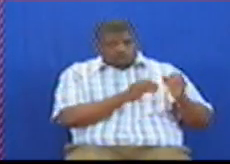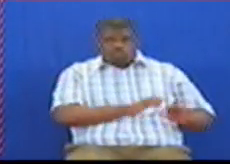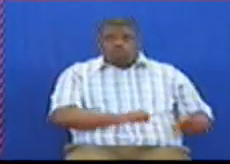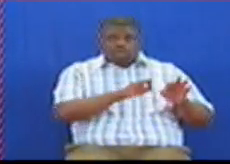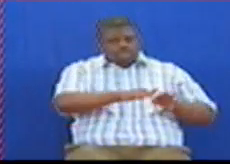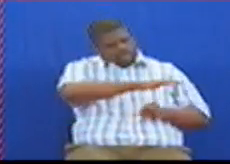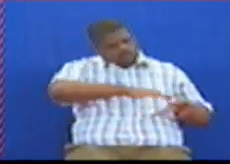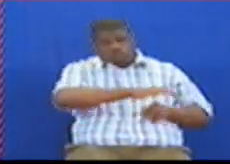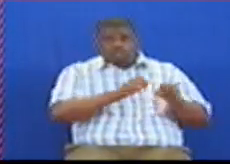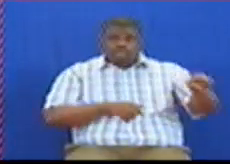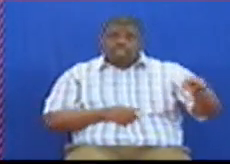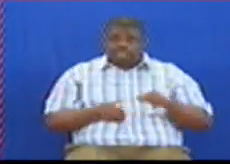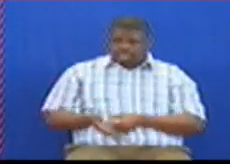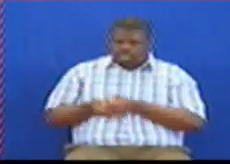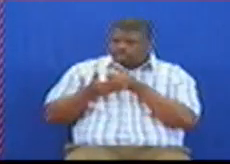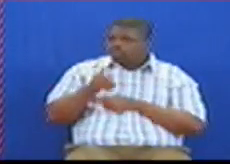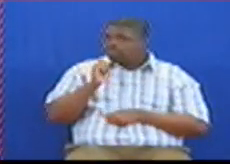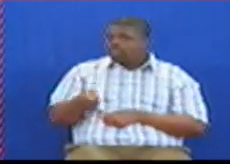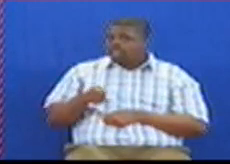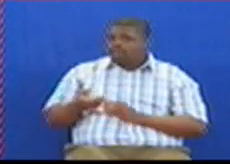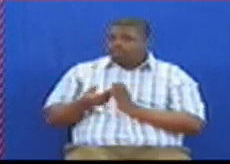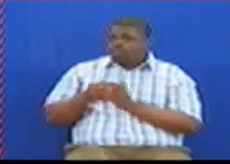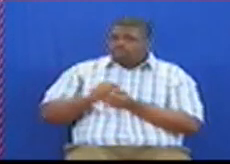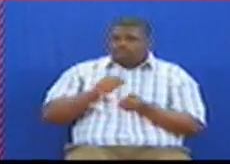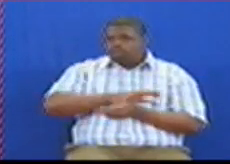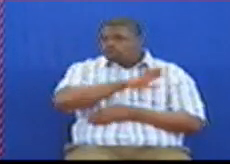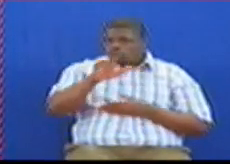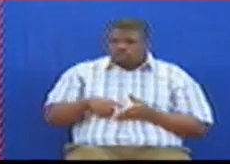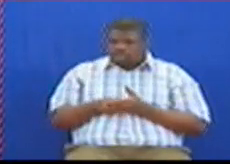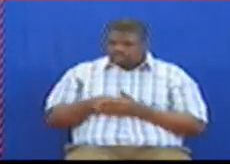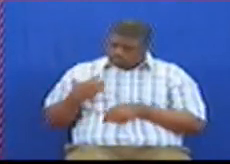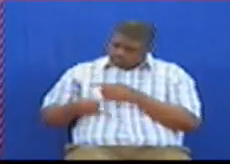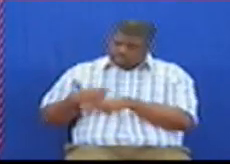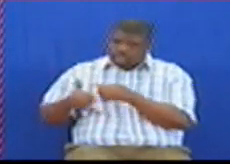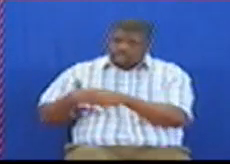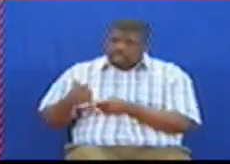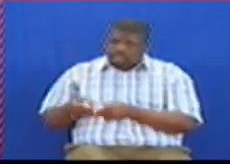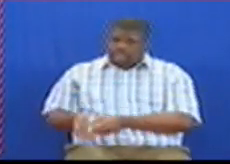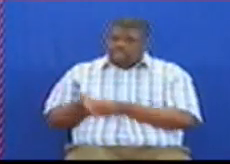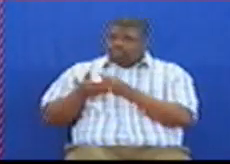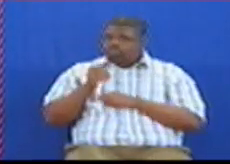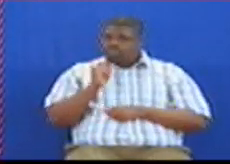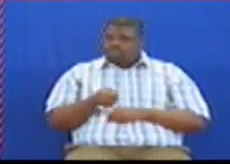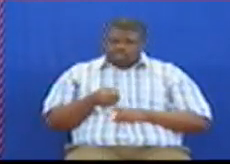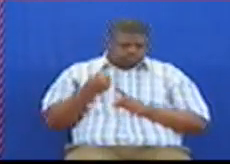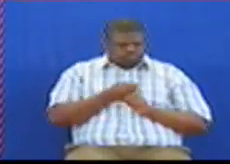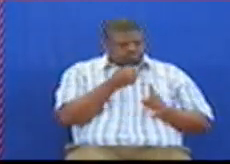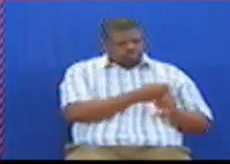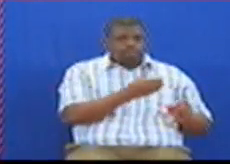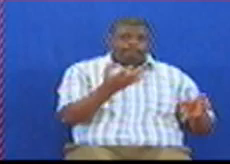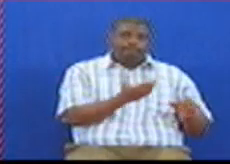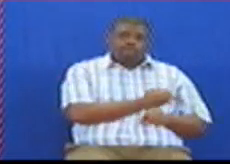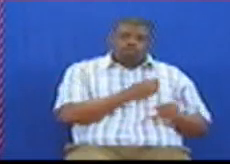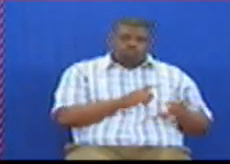hili. Mheshimiwa naibu spika, pamoja na yote haya tumeendelea Mheshimiwa naibu spika kuendelea kusukuma swala la mapato